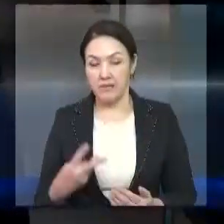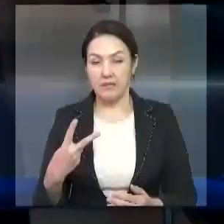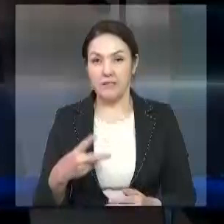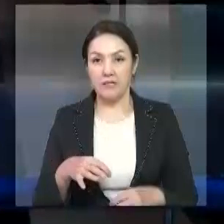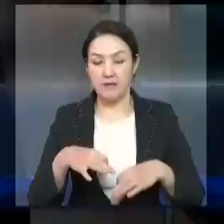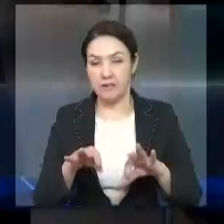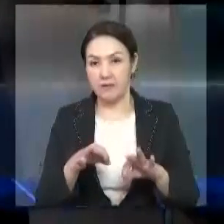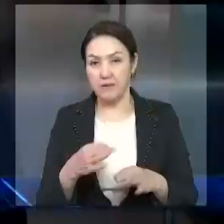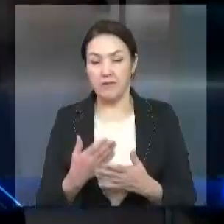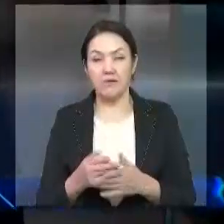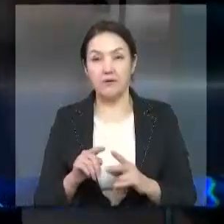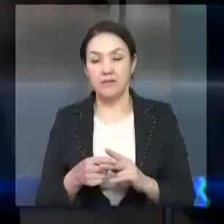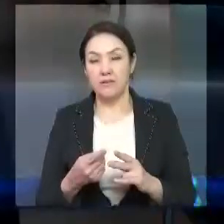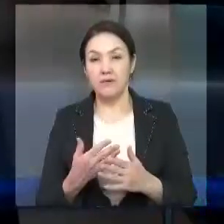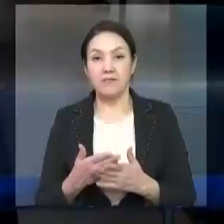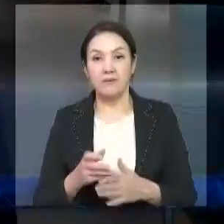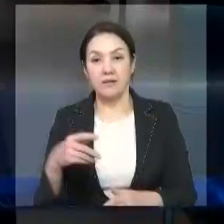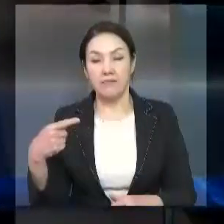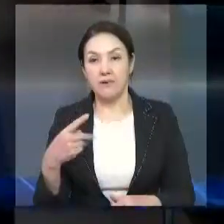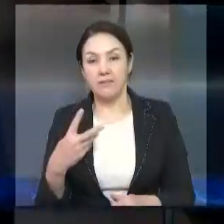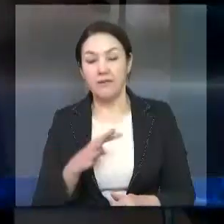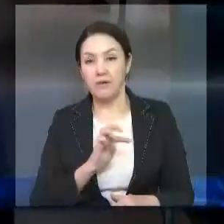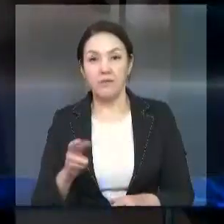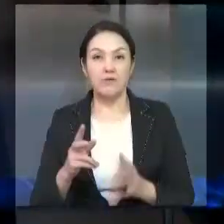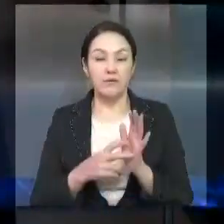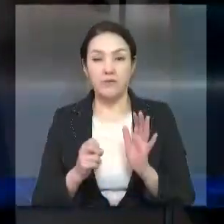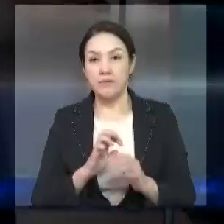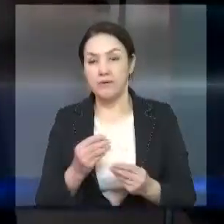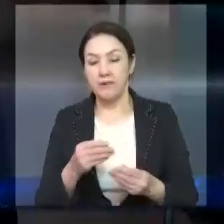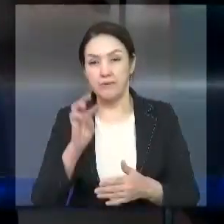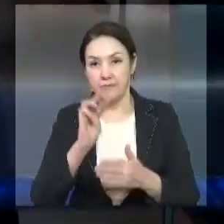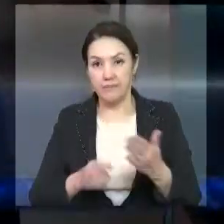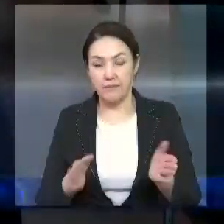көлік құралы 1 миллион 164 мың 800 теңге айыппұл тұрағында тұр.